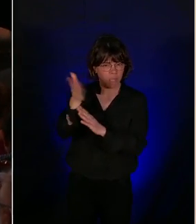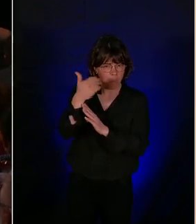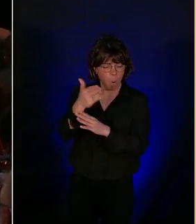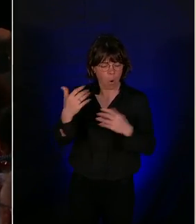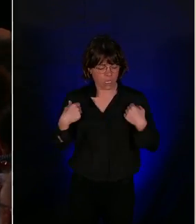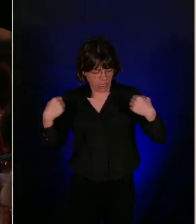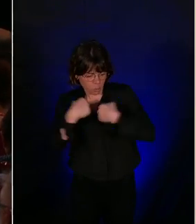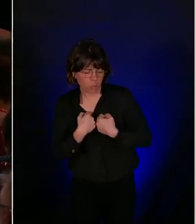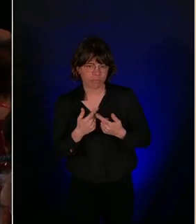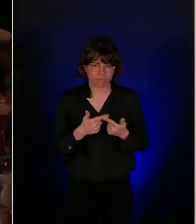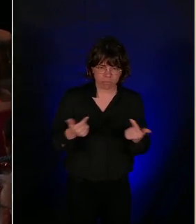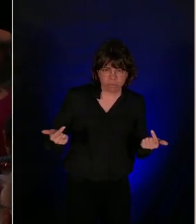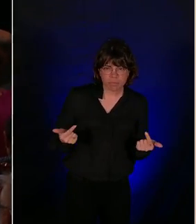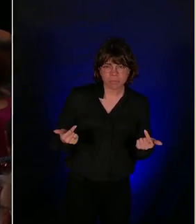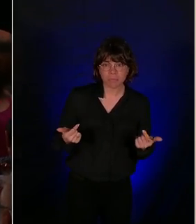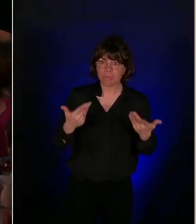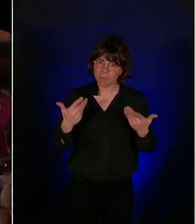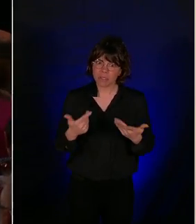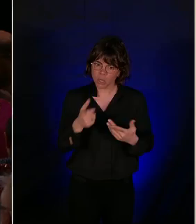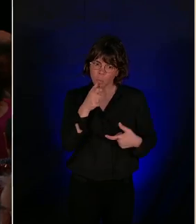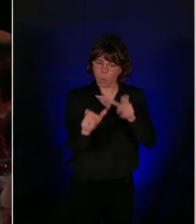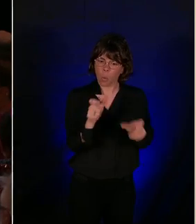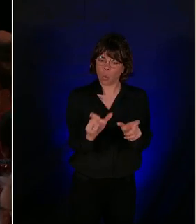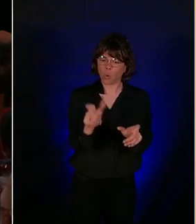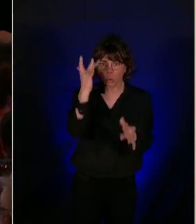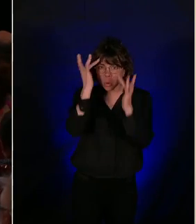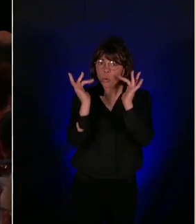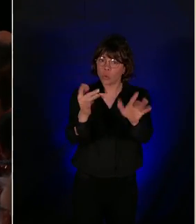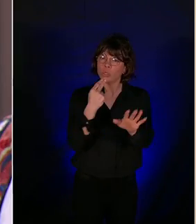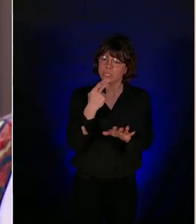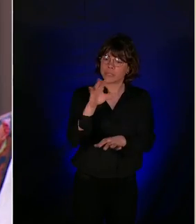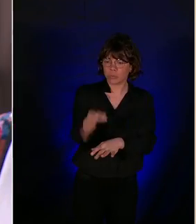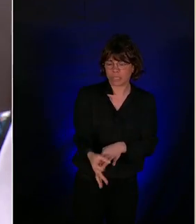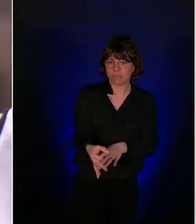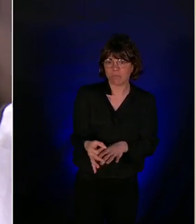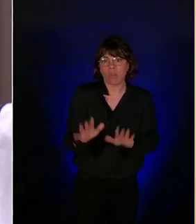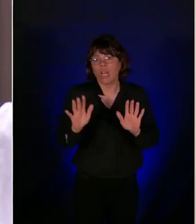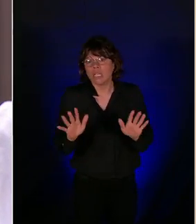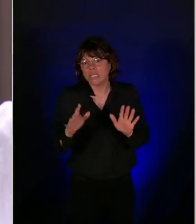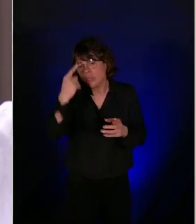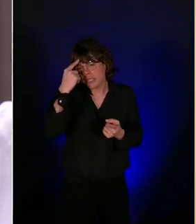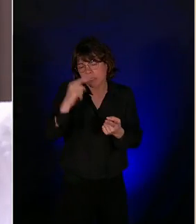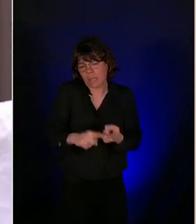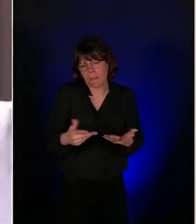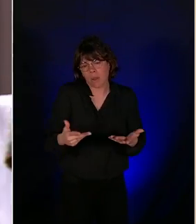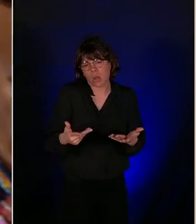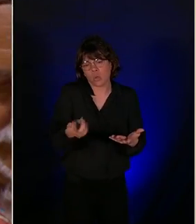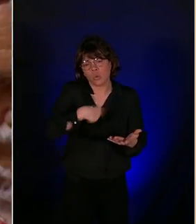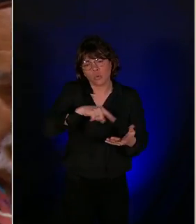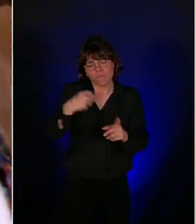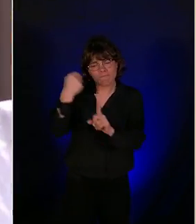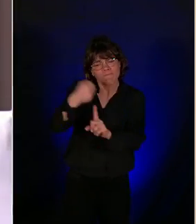chasubles mais le lexique aussi culturel est utilisé on le sait c'est c'est juste des des thématiques qui sont dans nos repères